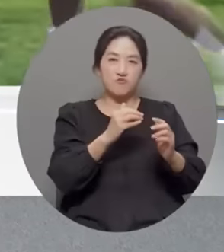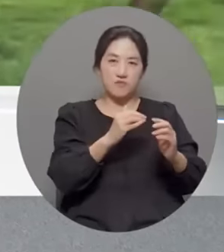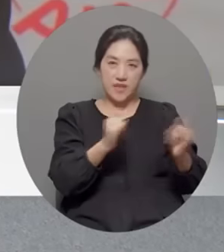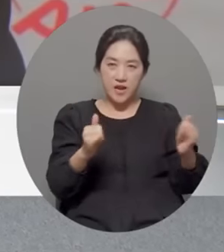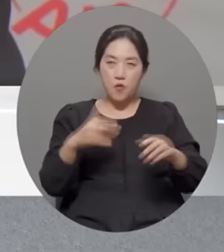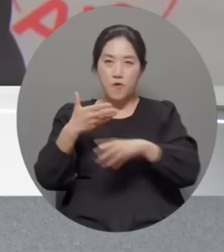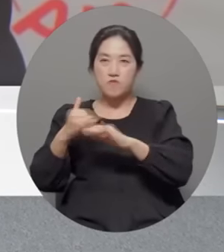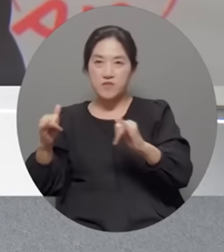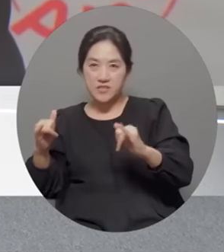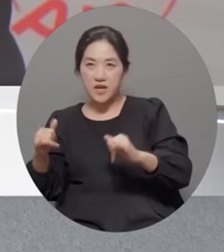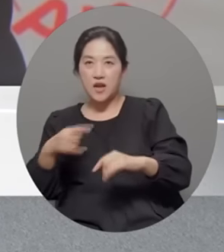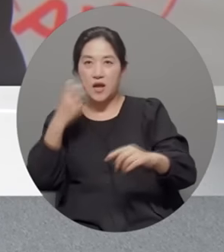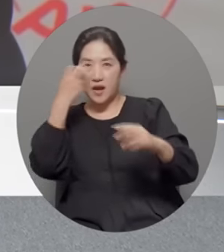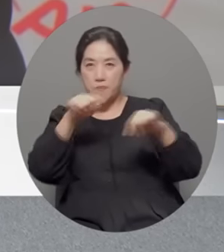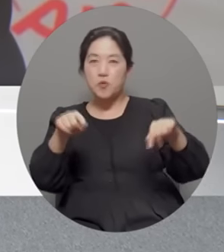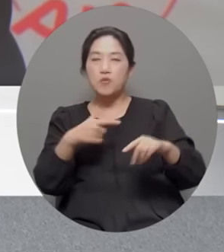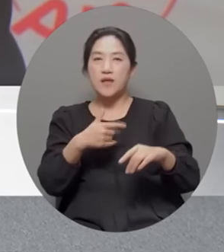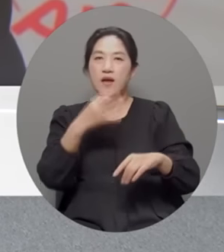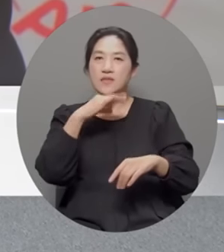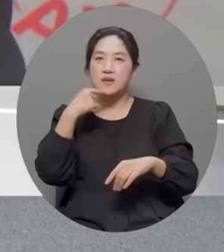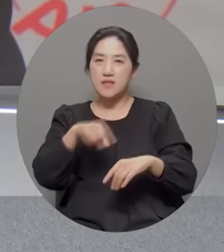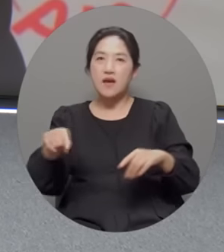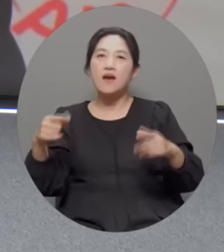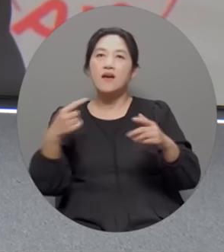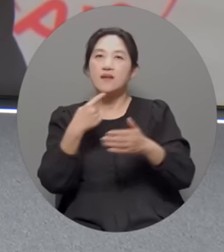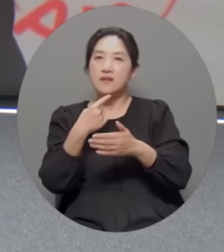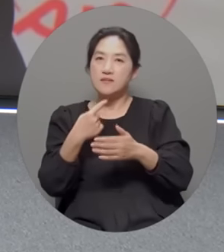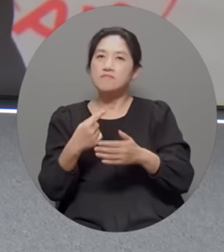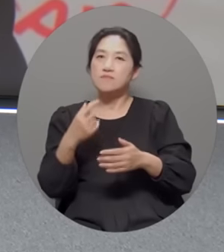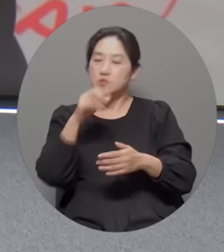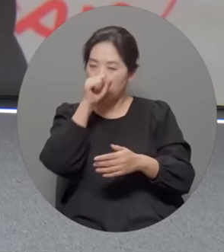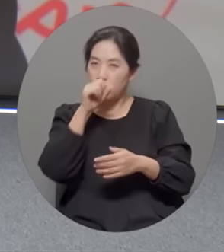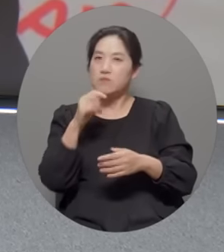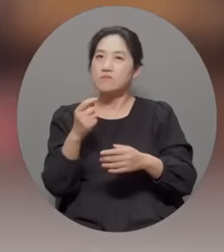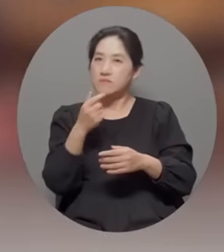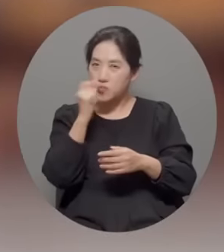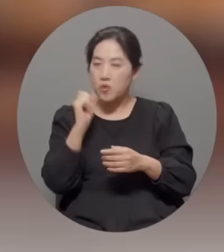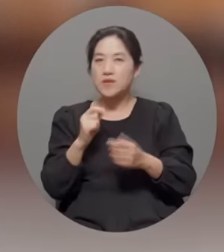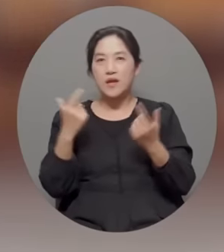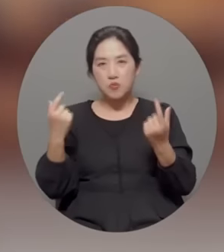감독 모두 장단점이 있다며 시간이 필요하다고 얘기했습니다.